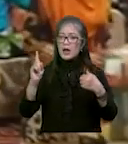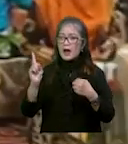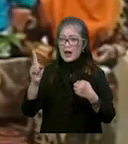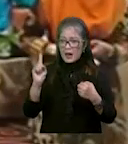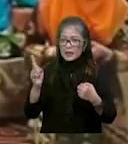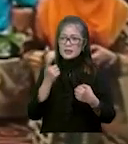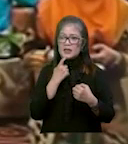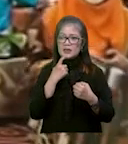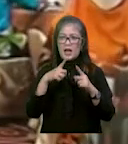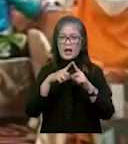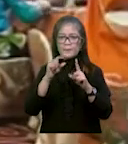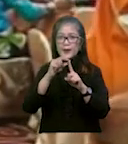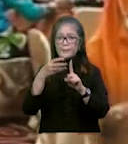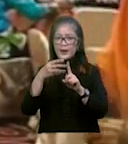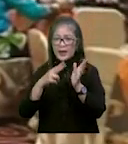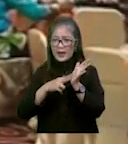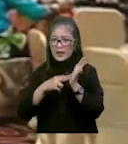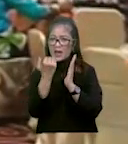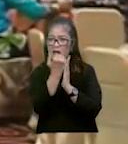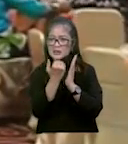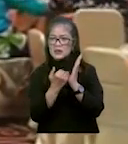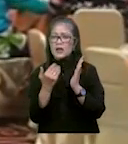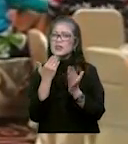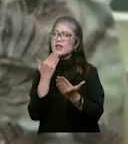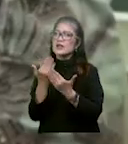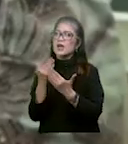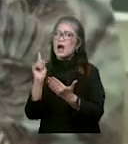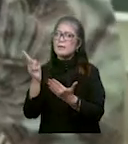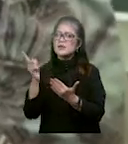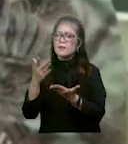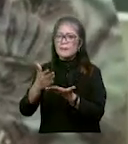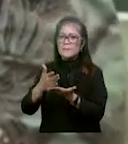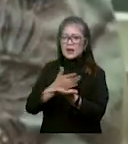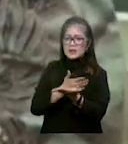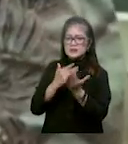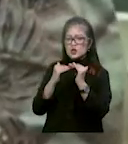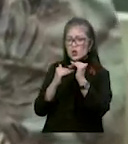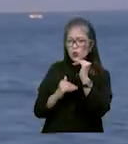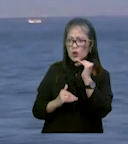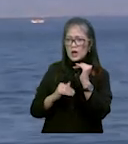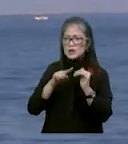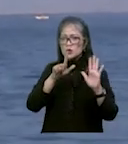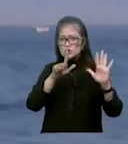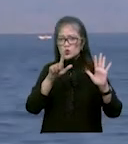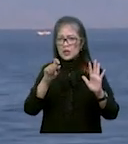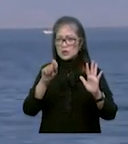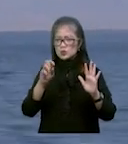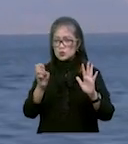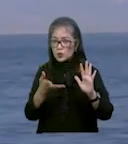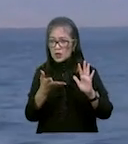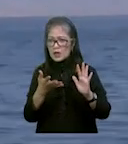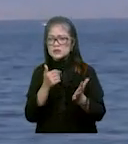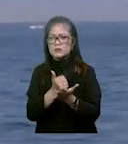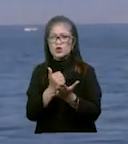dalam forum tersebut Muhammad adil mempertanyakan besaran dana bagi hasil migas yang turun menjadi 700 juta padahal menurutnya